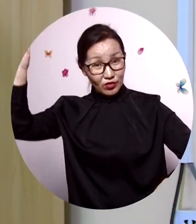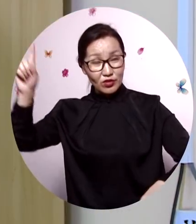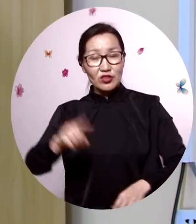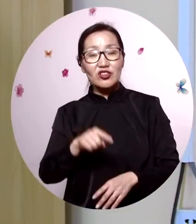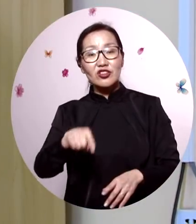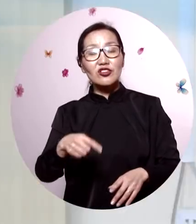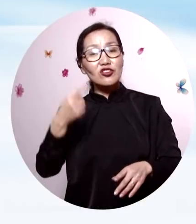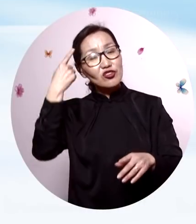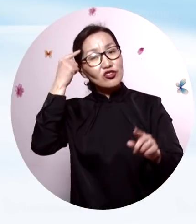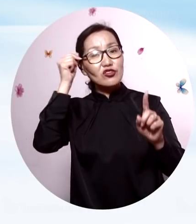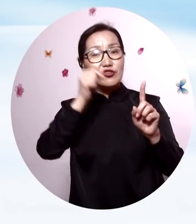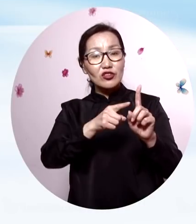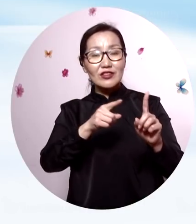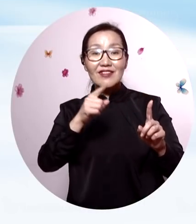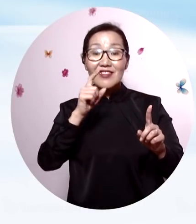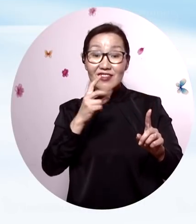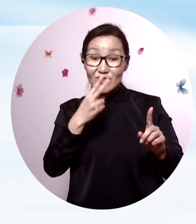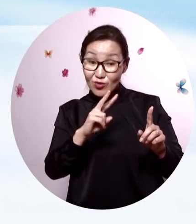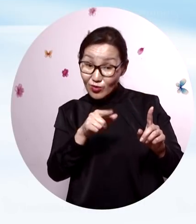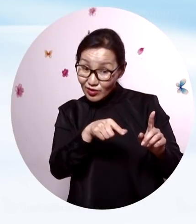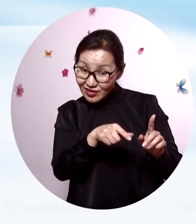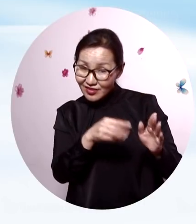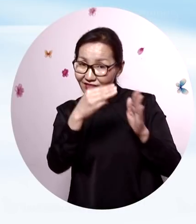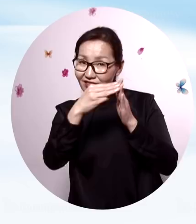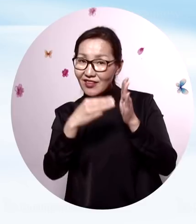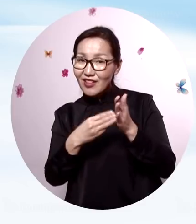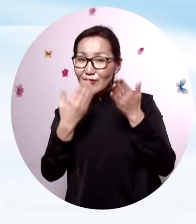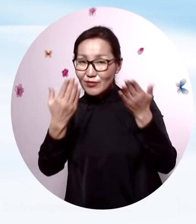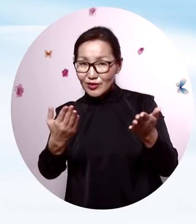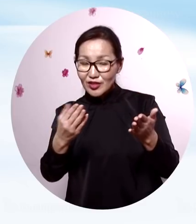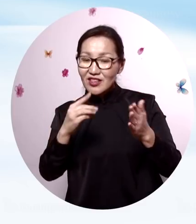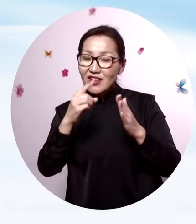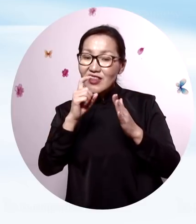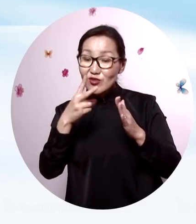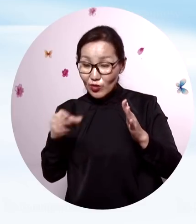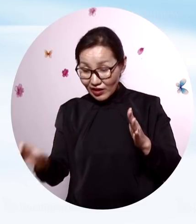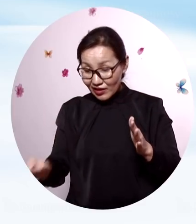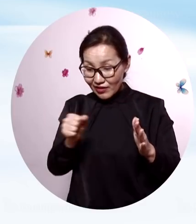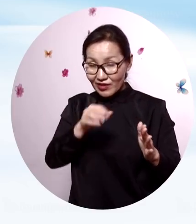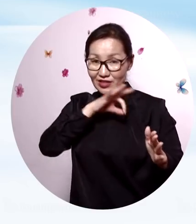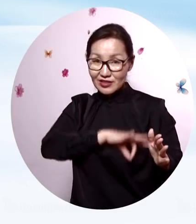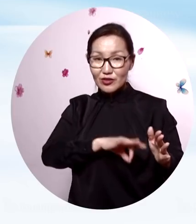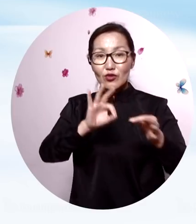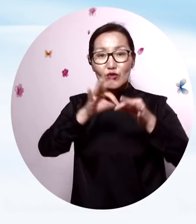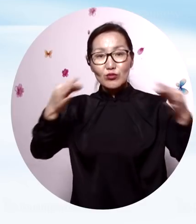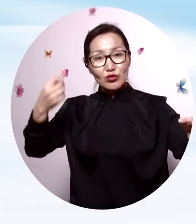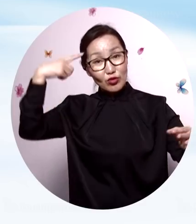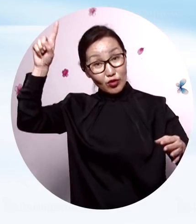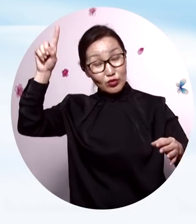Өнөөдрийн хичээлийн зорилго маань хэл зүгийг тайлбарлаж, хэл зүгийг ашиглан өгүүлбэр зохиож сурцгаана.